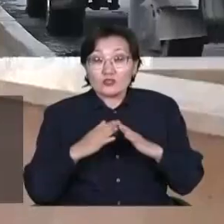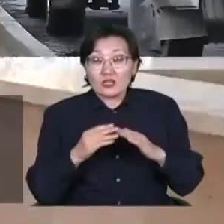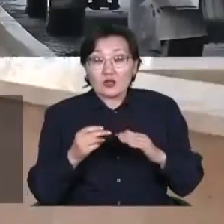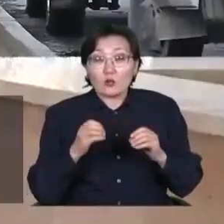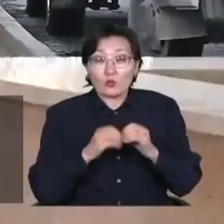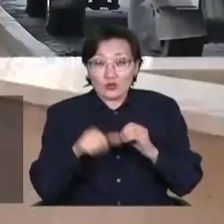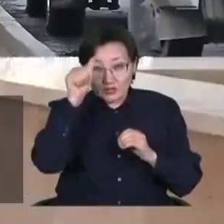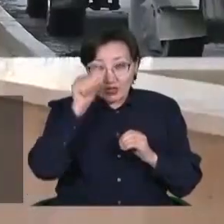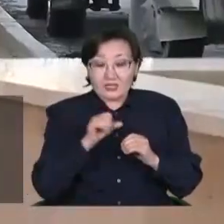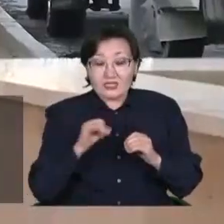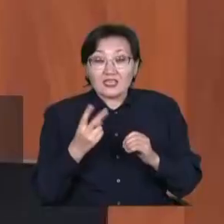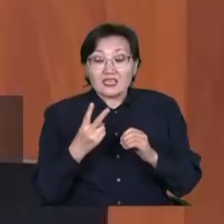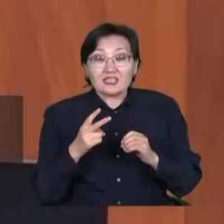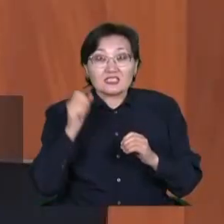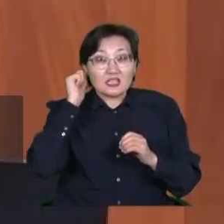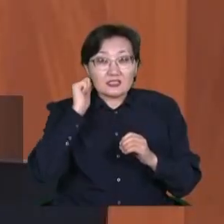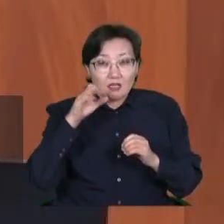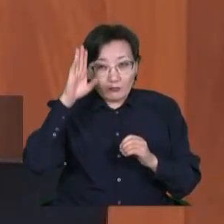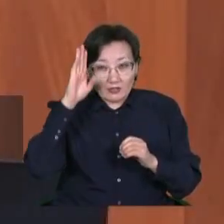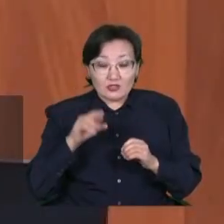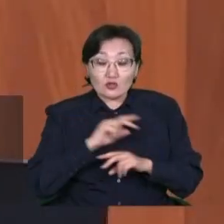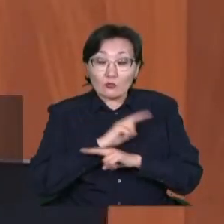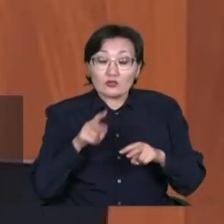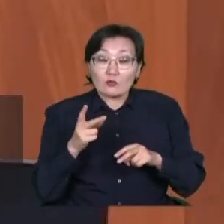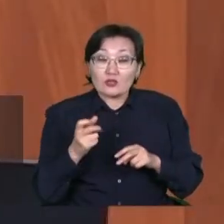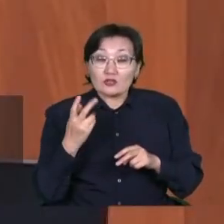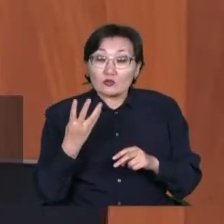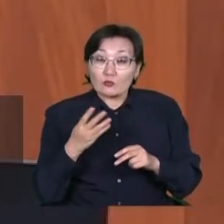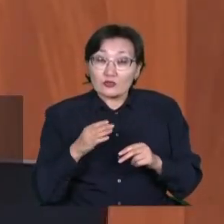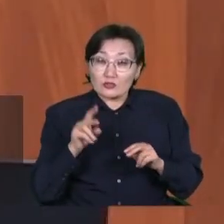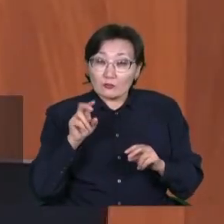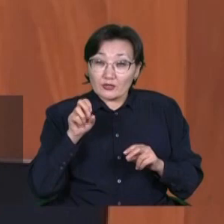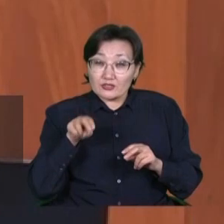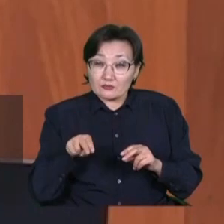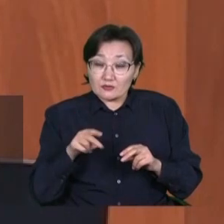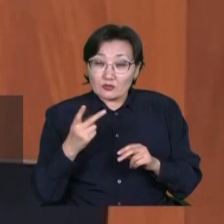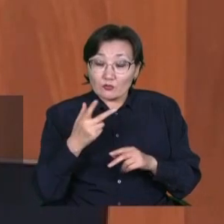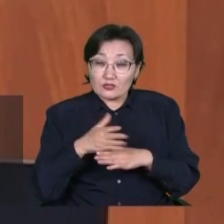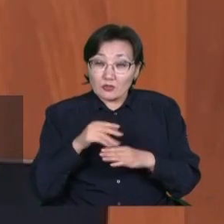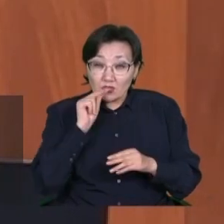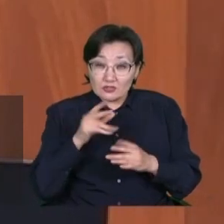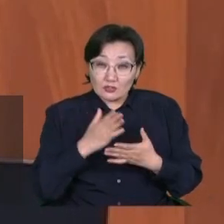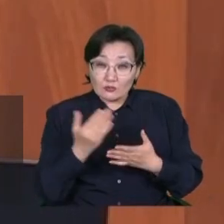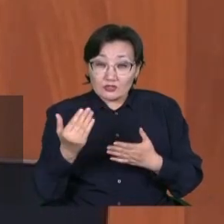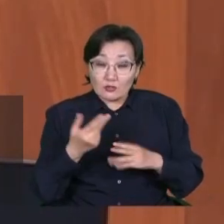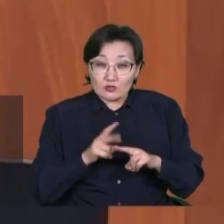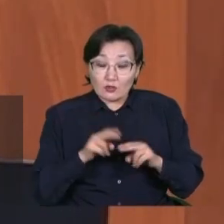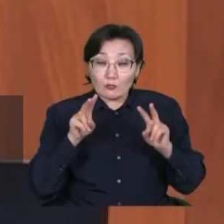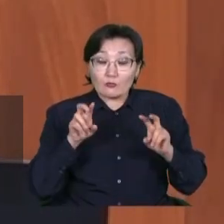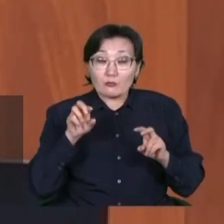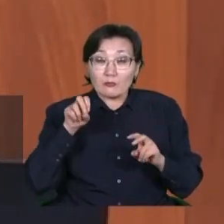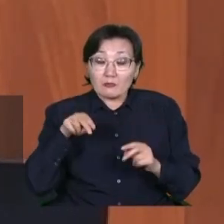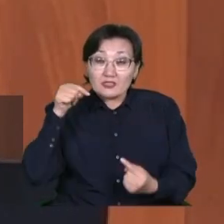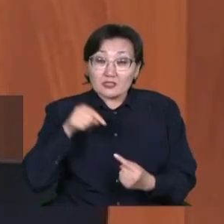жасар баласы көз жұмған еді. Қылмыстық кодексінің 304-ші бабы 3-ші бөлігімен кінәлі деп танылып болған осы бап бойынша 5